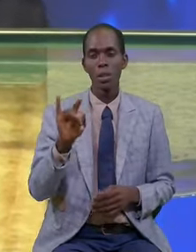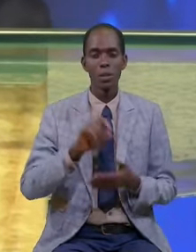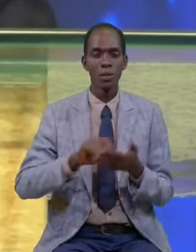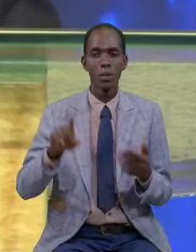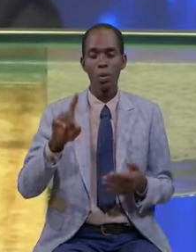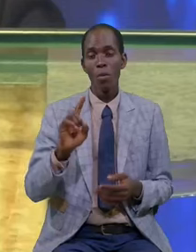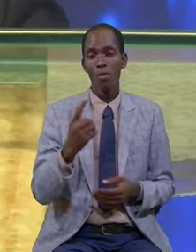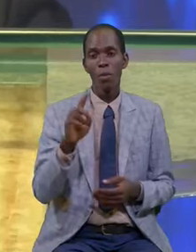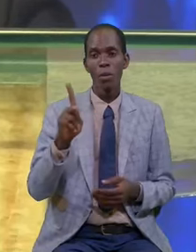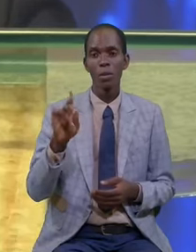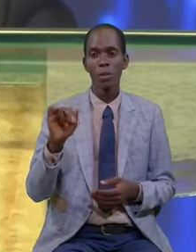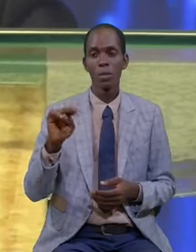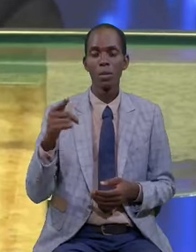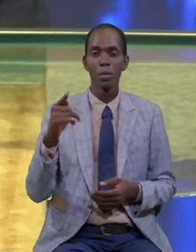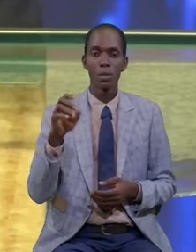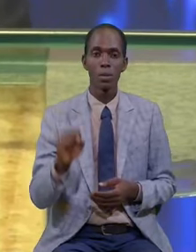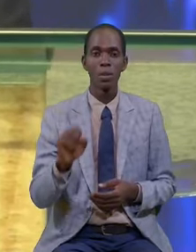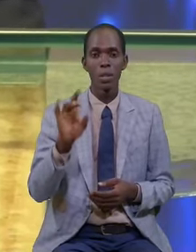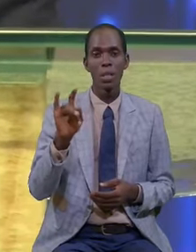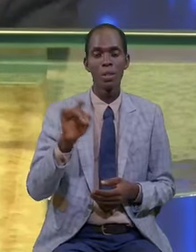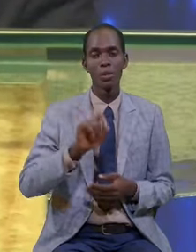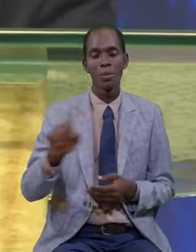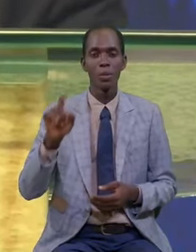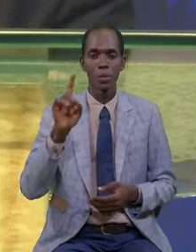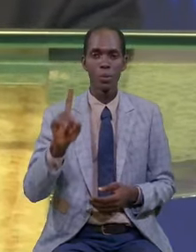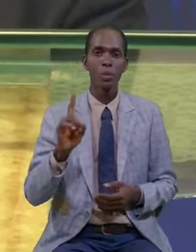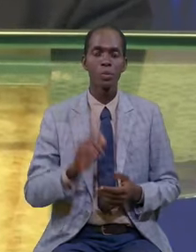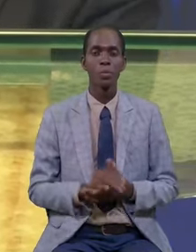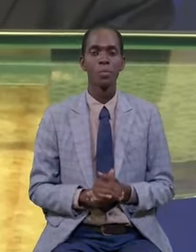roi 18. Nous lisons le verset 1.